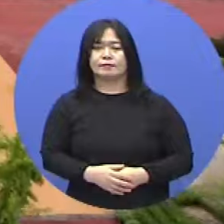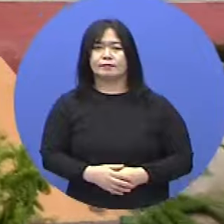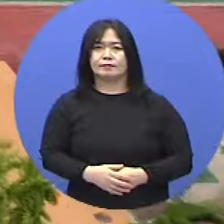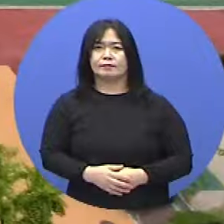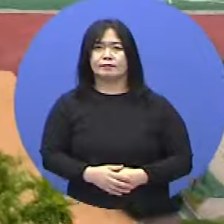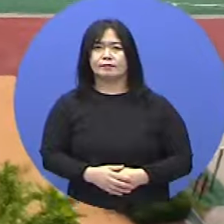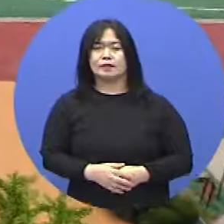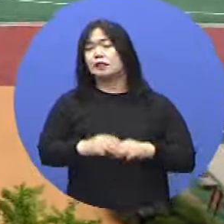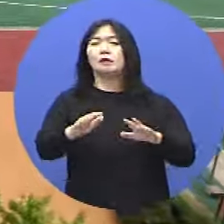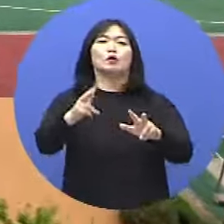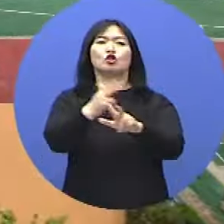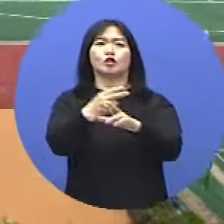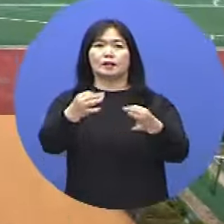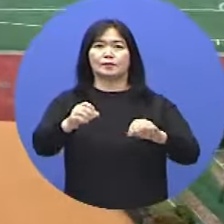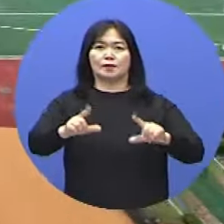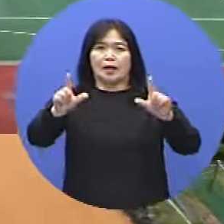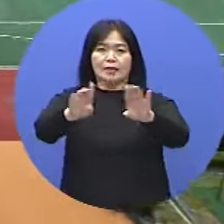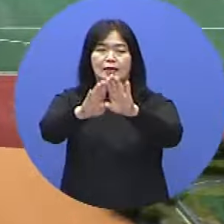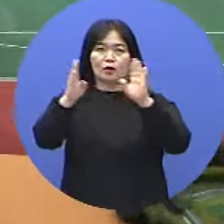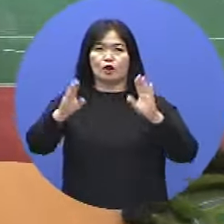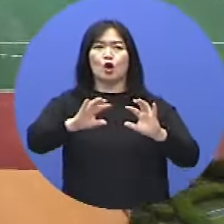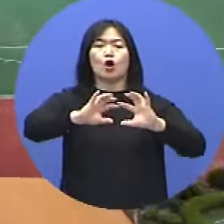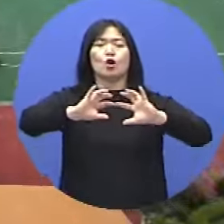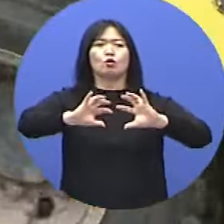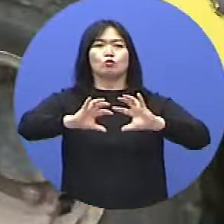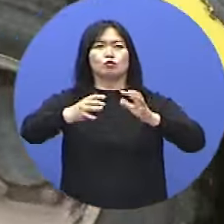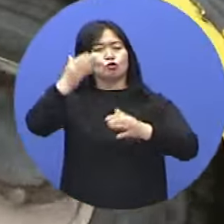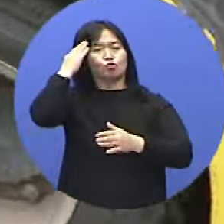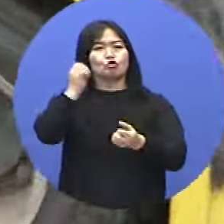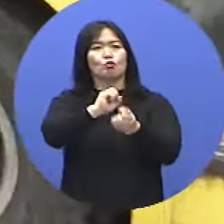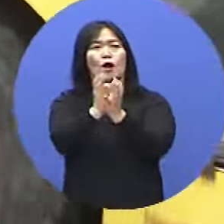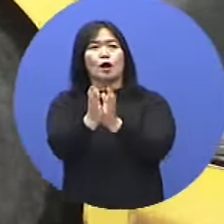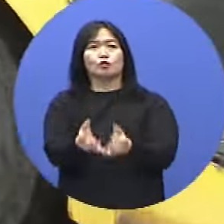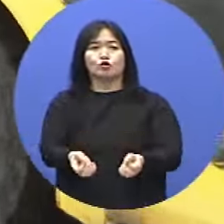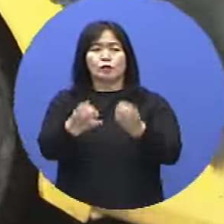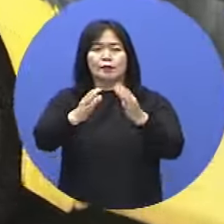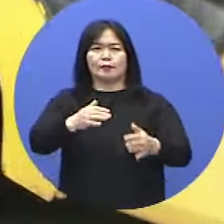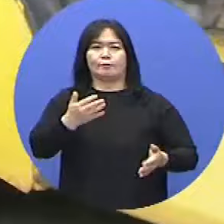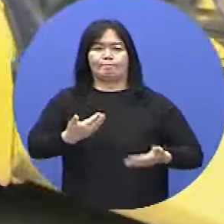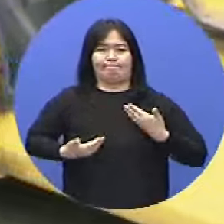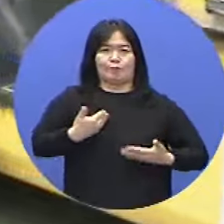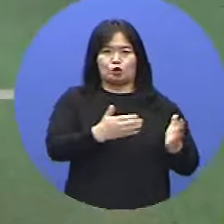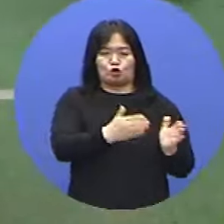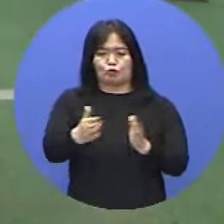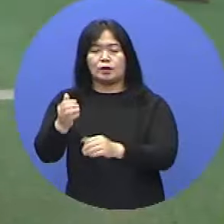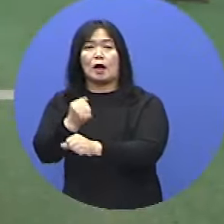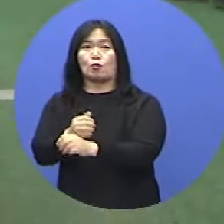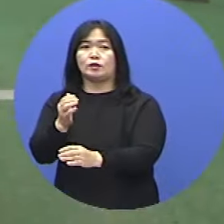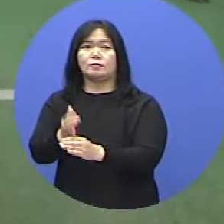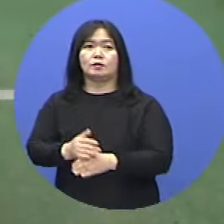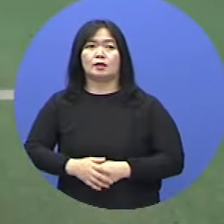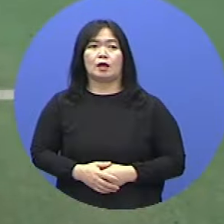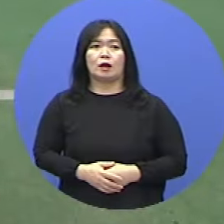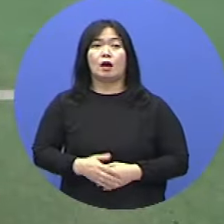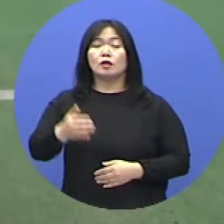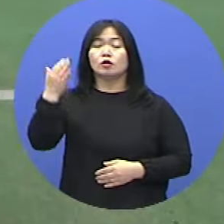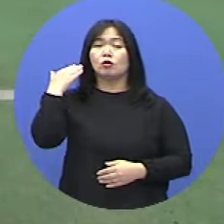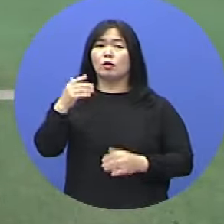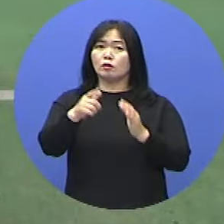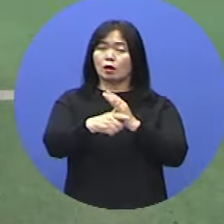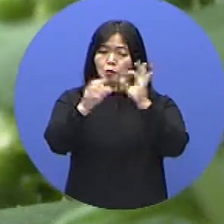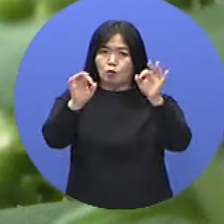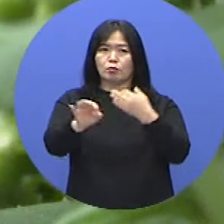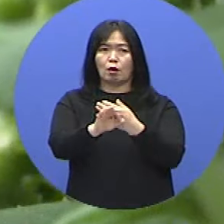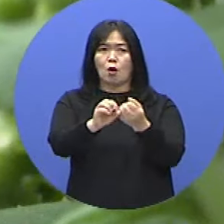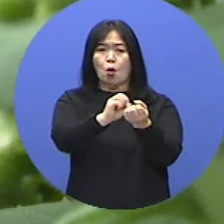이번 주 금요일 개막하는 국화 축제를 앞두고 작업자들이 분주하게 화분을 옮기고 있습니다 예년 이맘때면